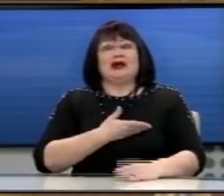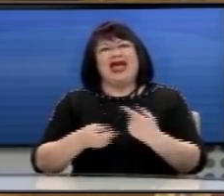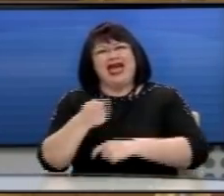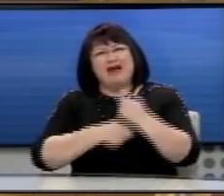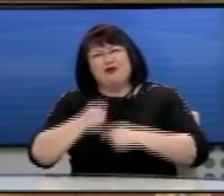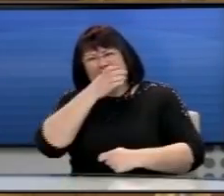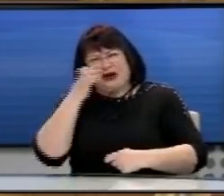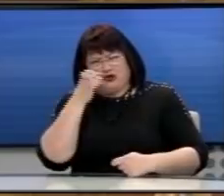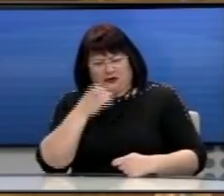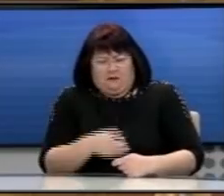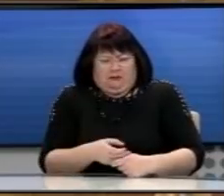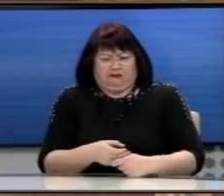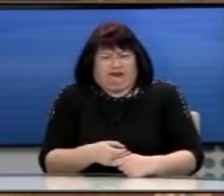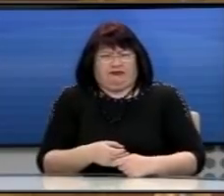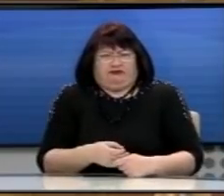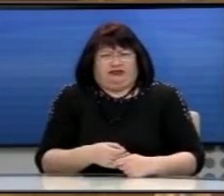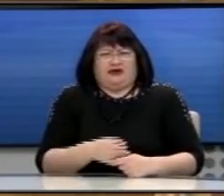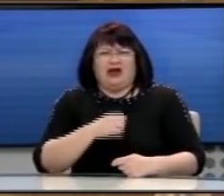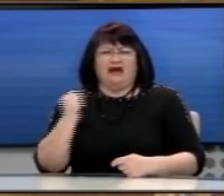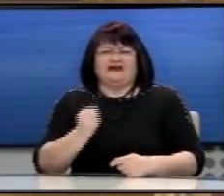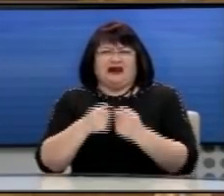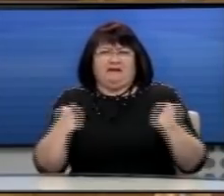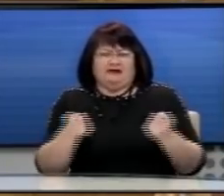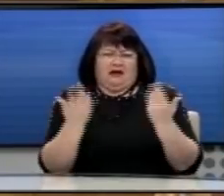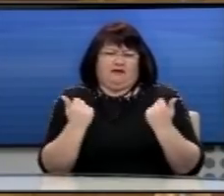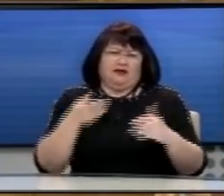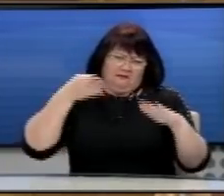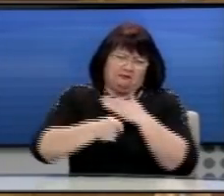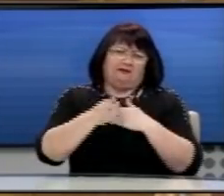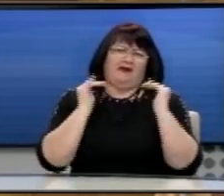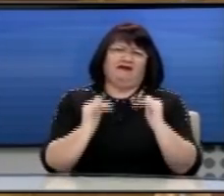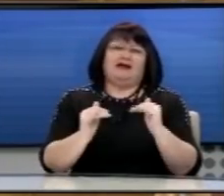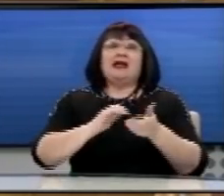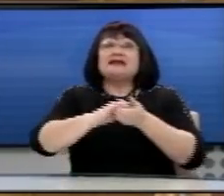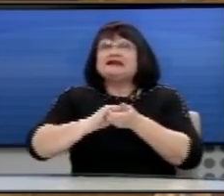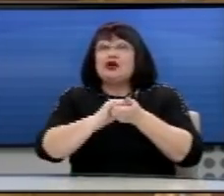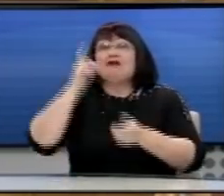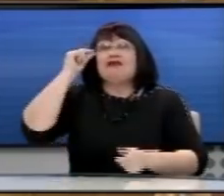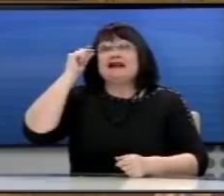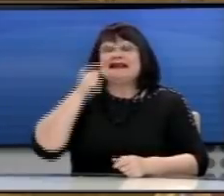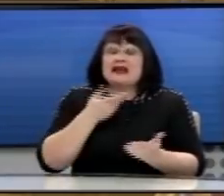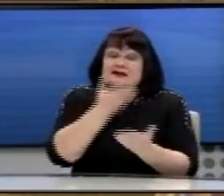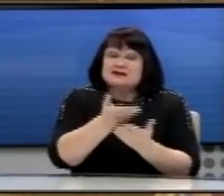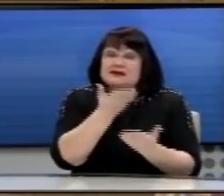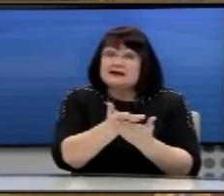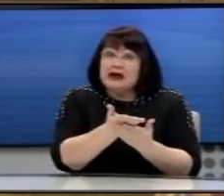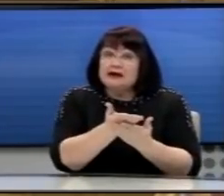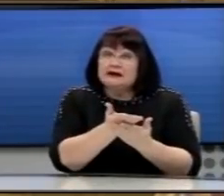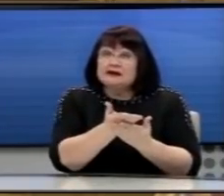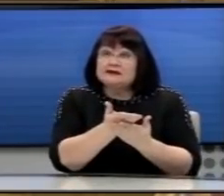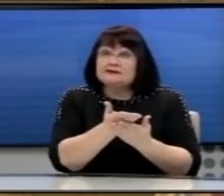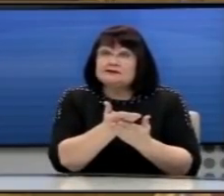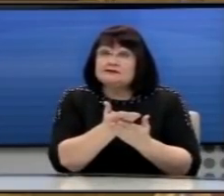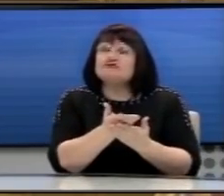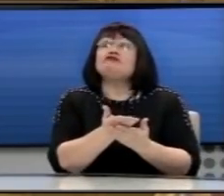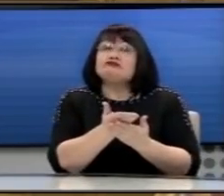θανάτου από τα δήθεν δραστικά μέτρα που πήρατε. Οι φοιτητικοί σύλλογοι όμως έχουν στα αιτήματά τους να